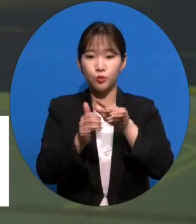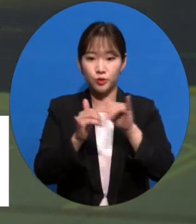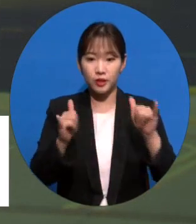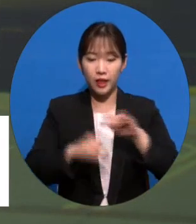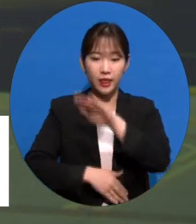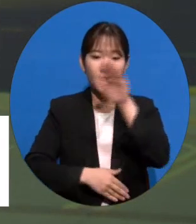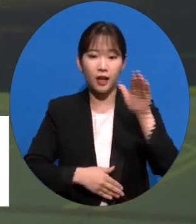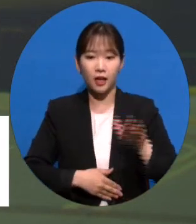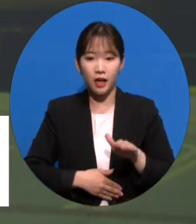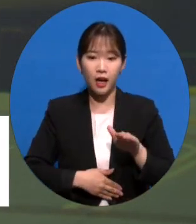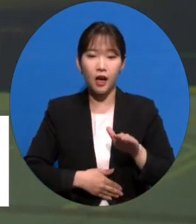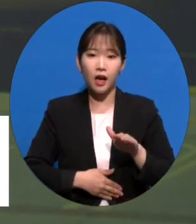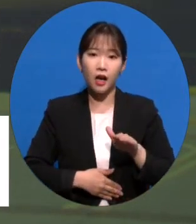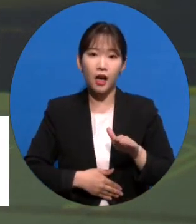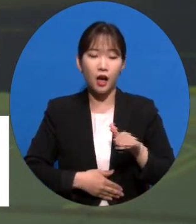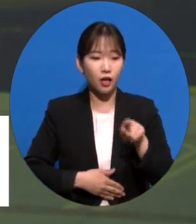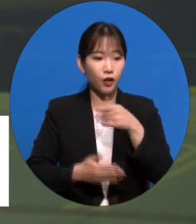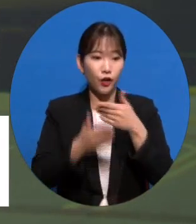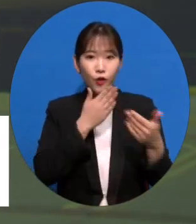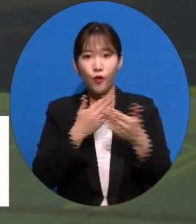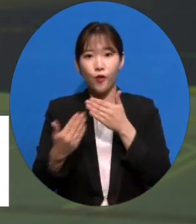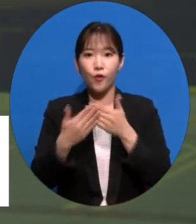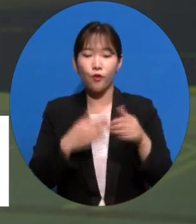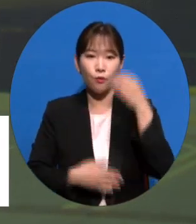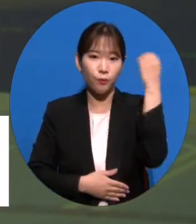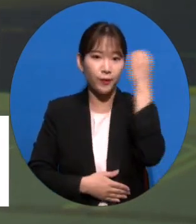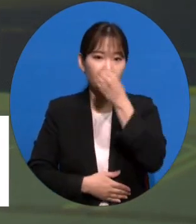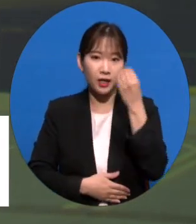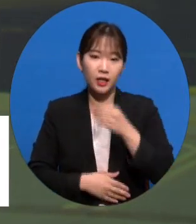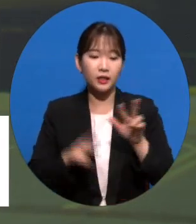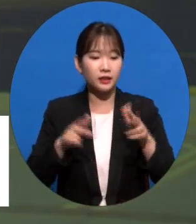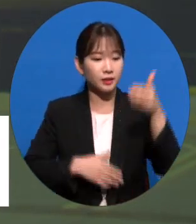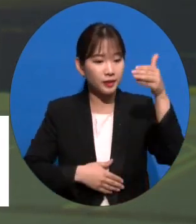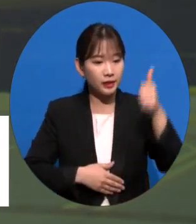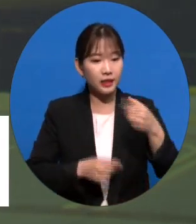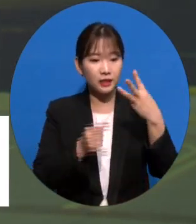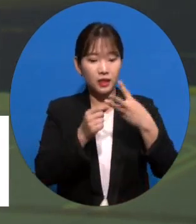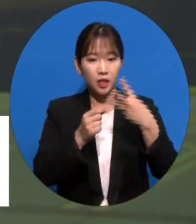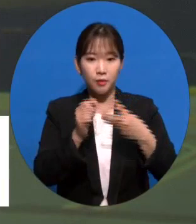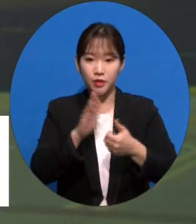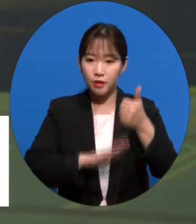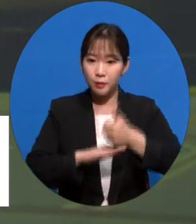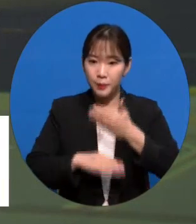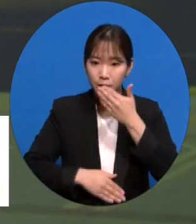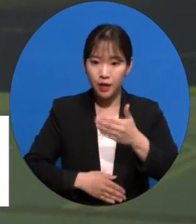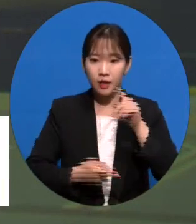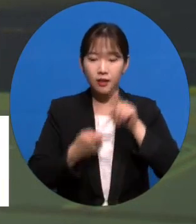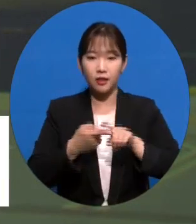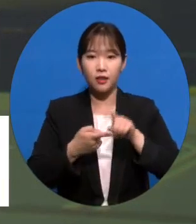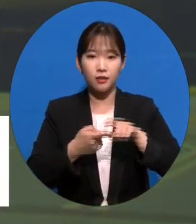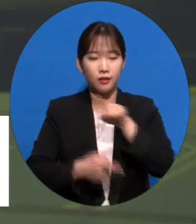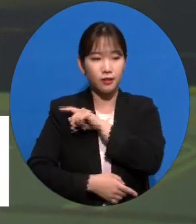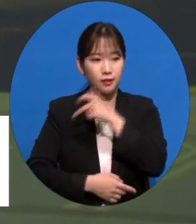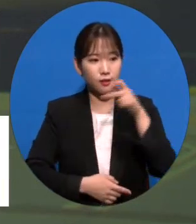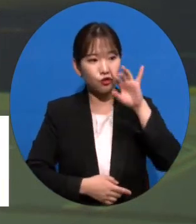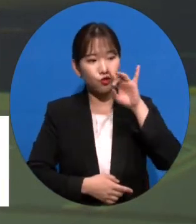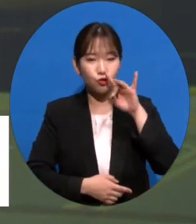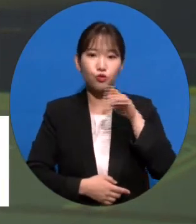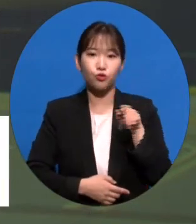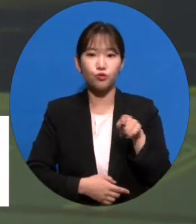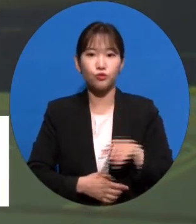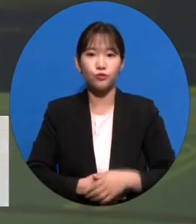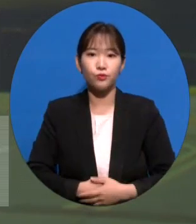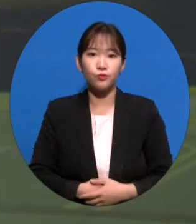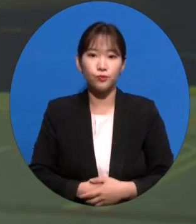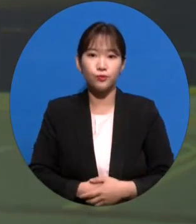후보자들 모두 출신 경력이 쟁쟁한데요. 현직 군수의 3선 달성 여부도 최대 관전 포인트입니다.